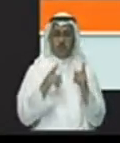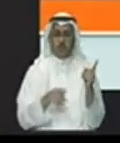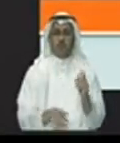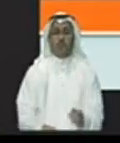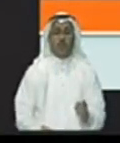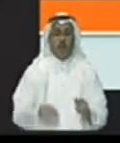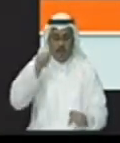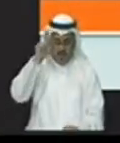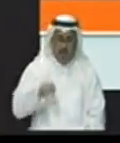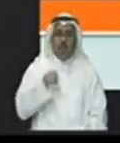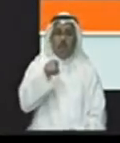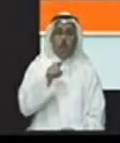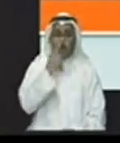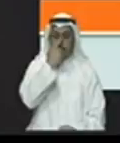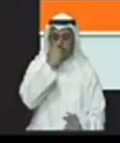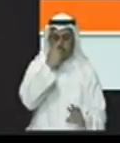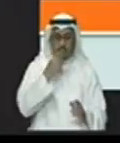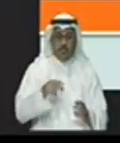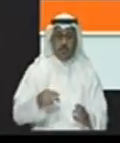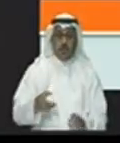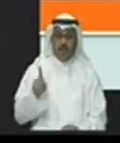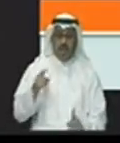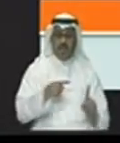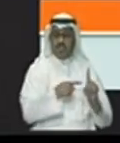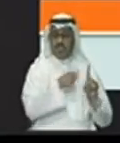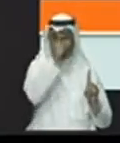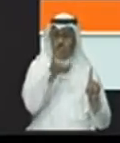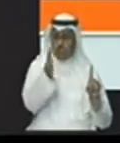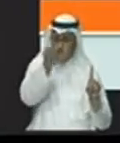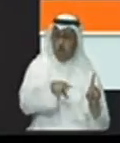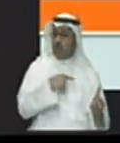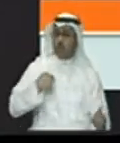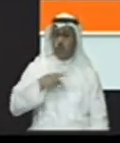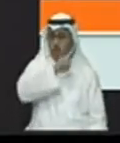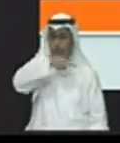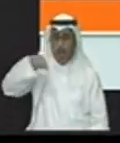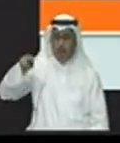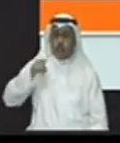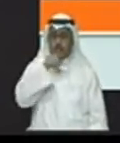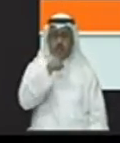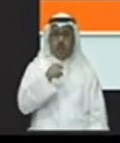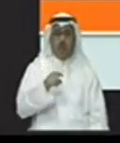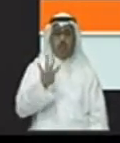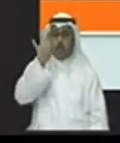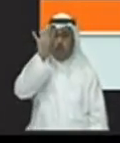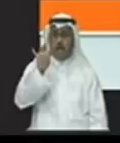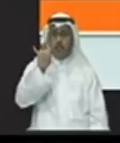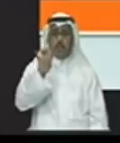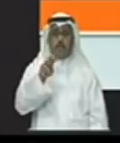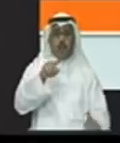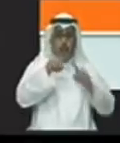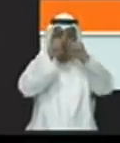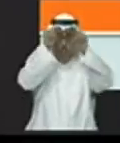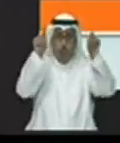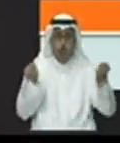معرض مفازات الروح للفنان النرويجي الراحل إدوارد مونك. المعرض يستضيف تقريبا 40 عمل فني أصلي يتكلم